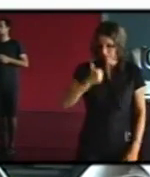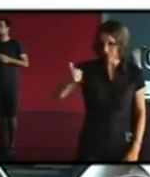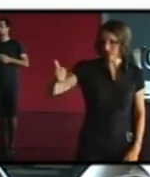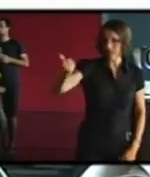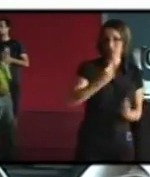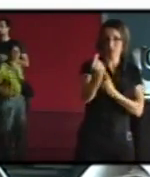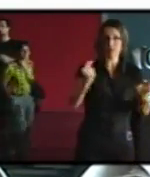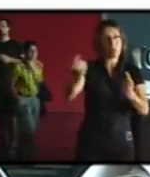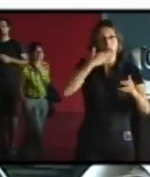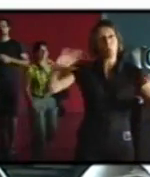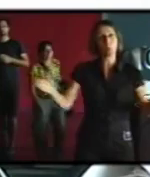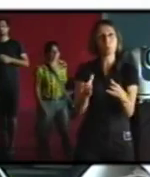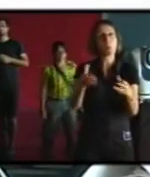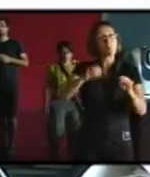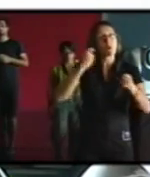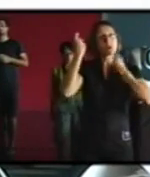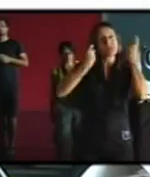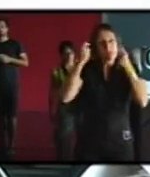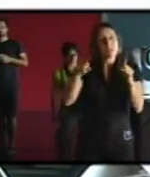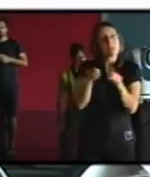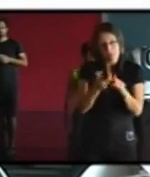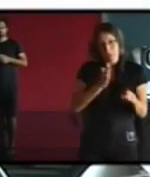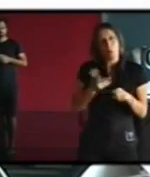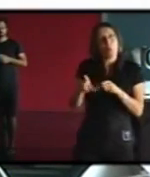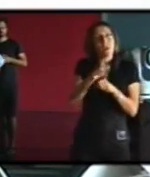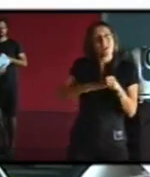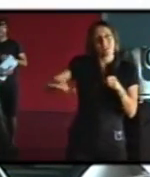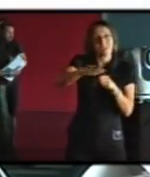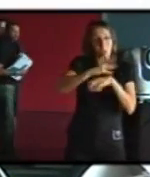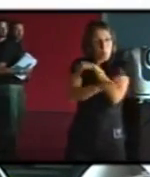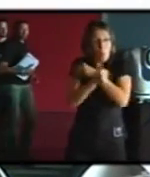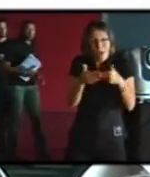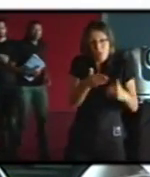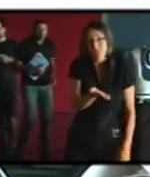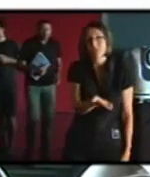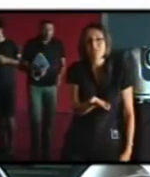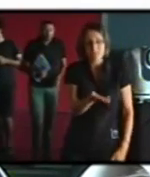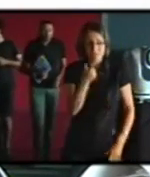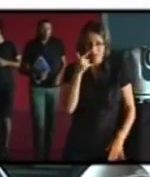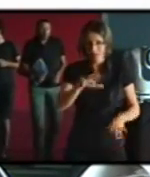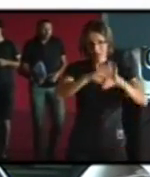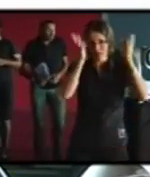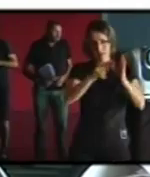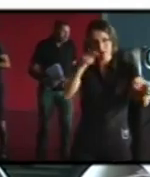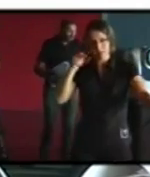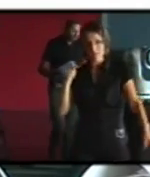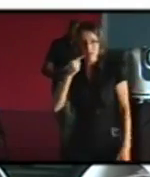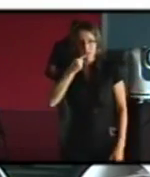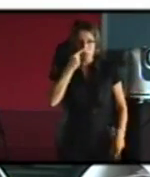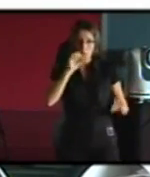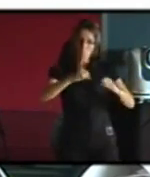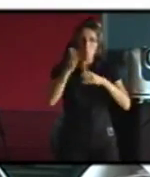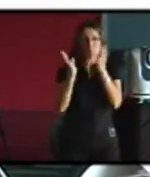puis ces bureaux du lac qui sont localisés au bord du lac. Donc il me semble que là on peut trouver les ingrédients d'un projet urbain